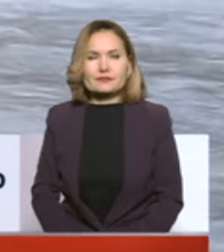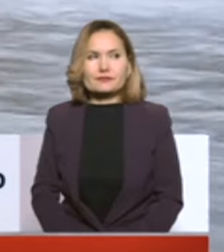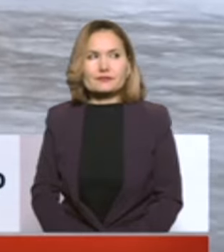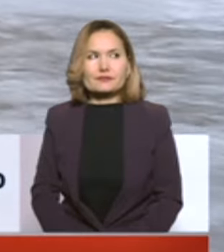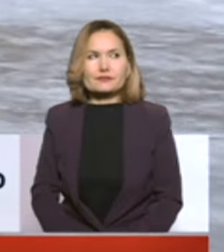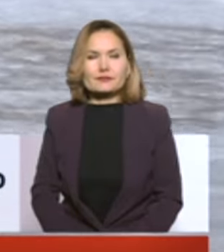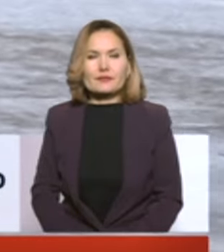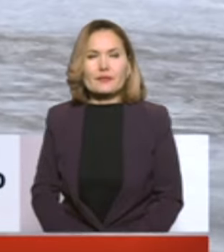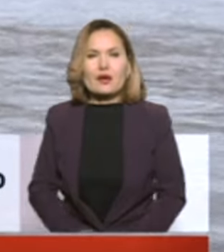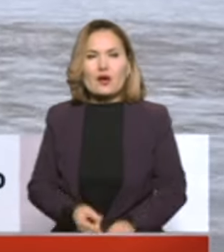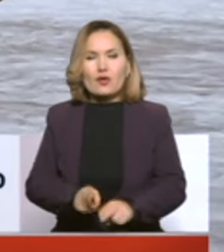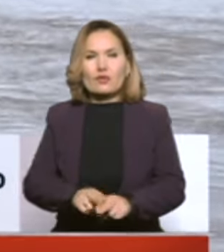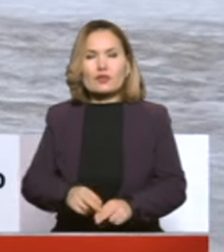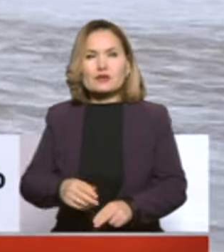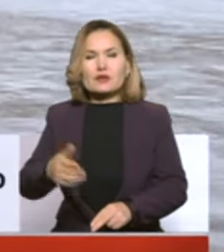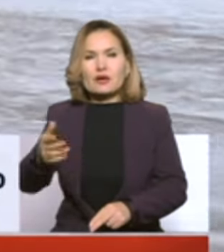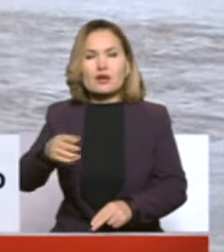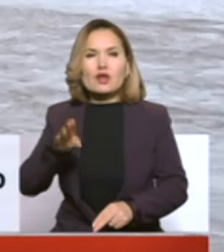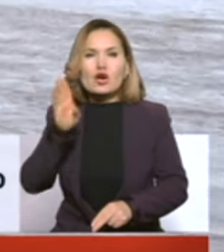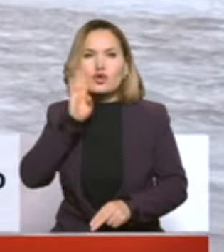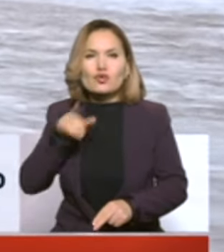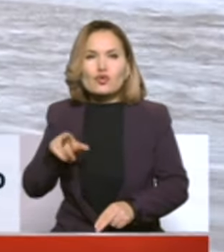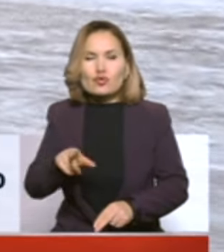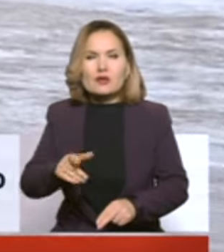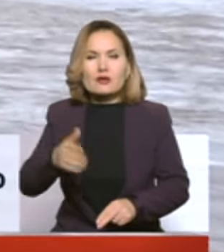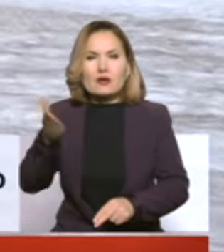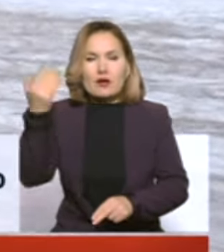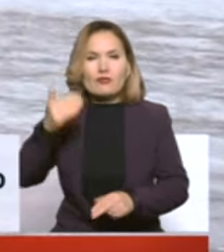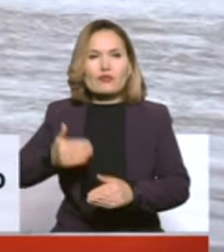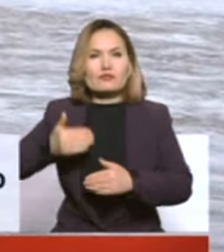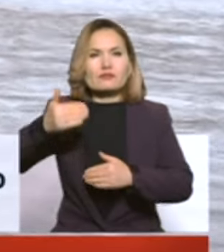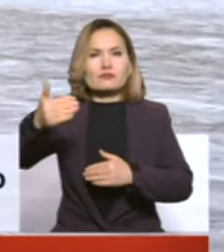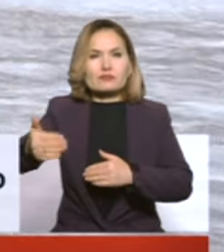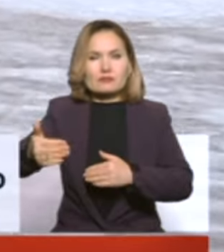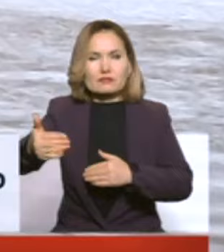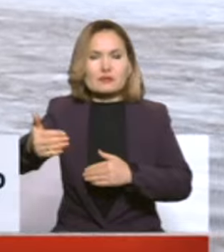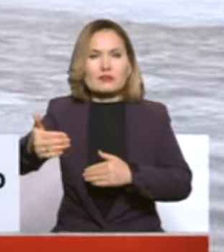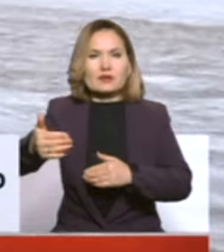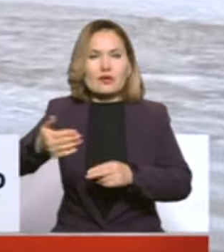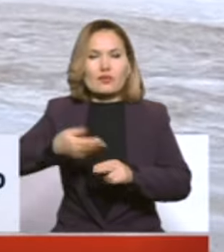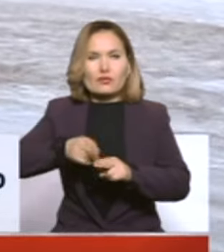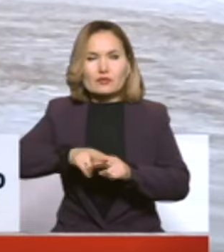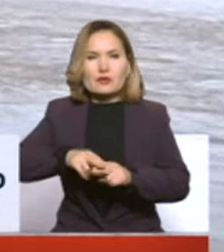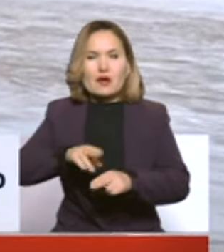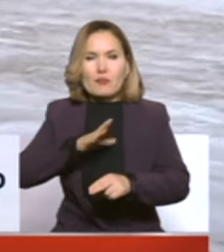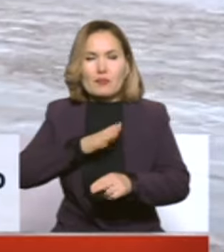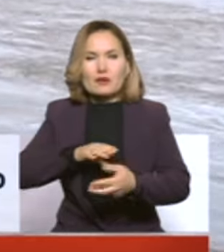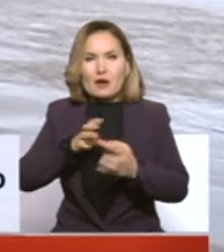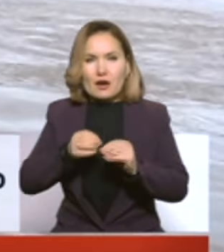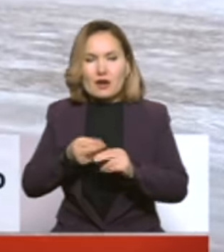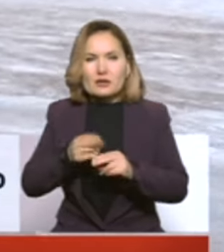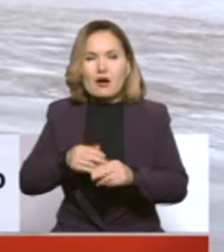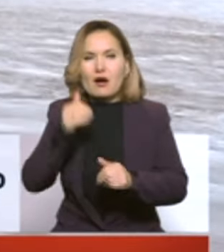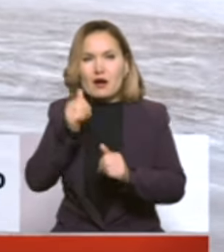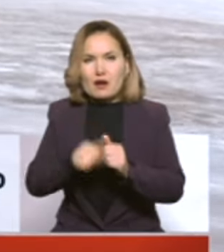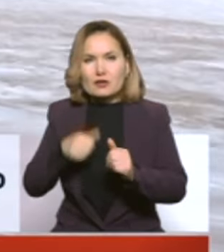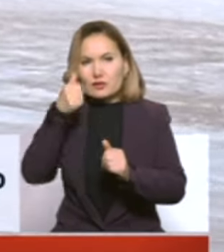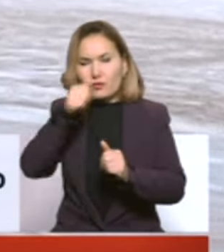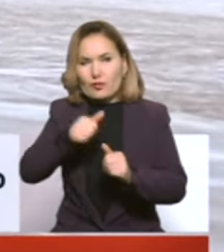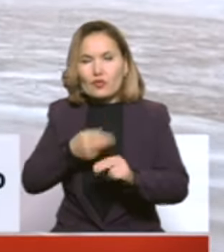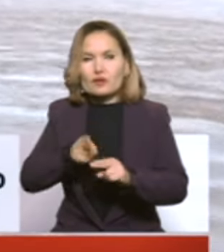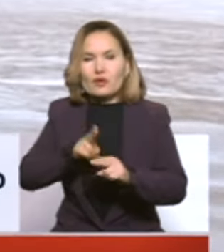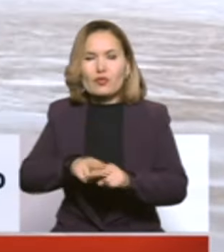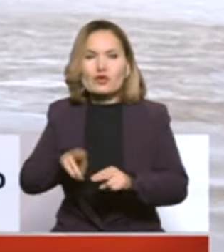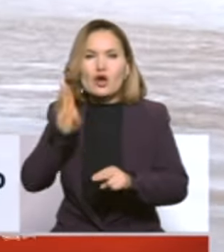Өзеннің арнасы әріңкіректе болды ғой, содан мынау енді көріп тұрсыз ғой. Жылдан жылға шайып,